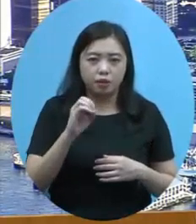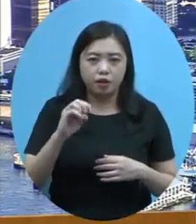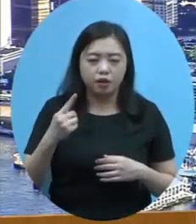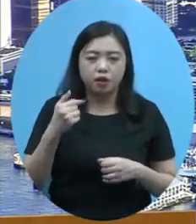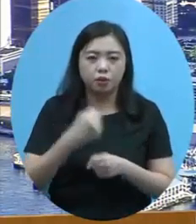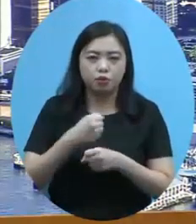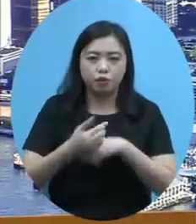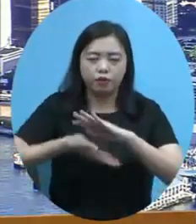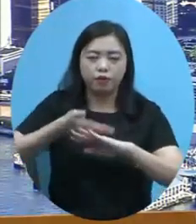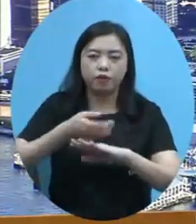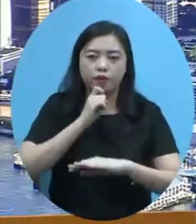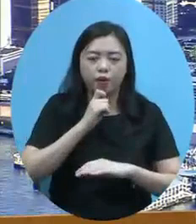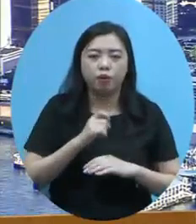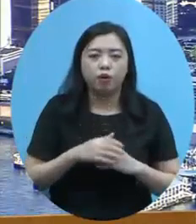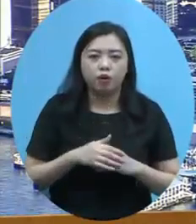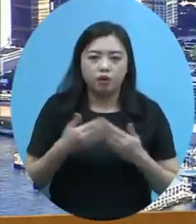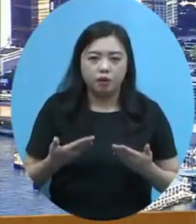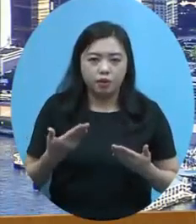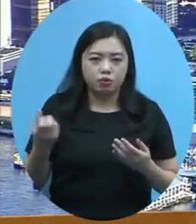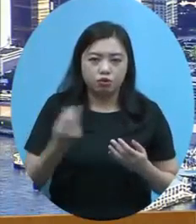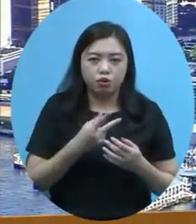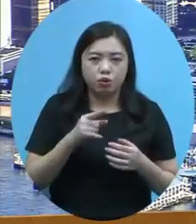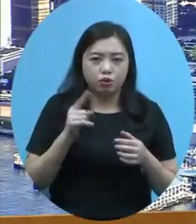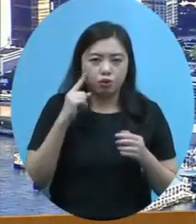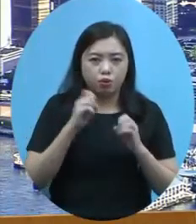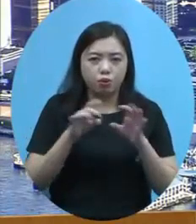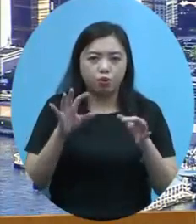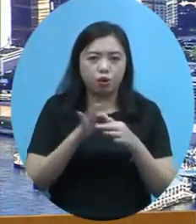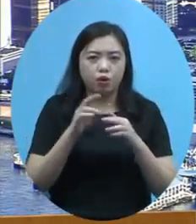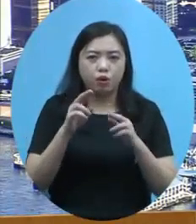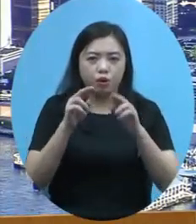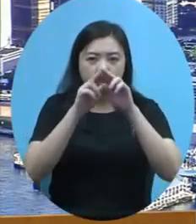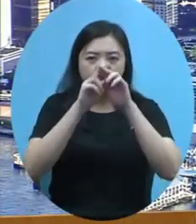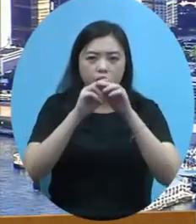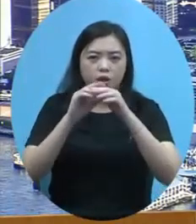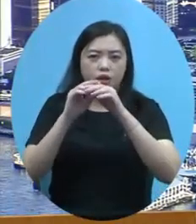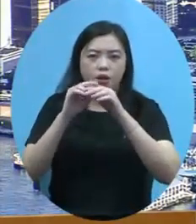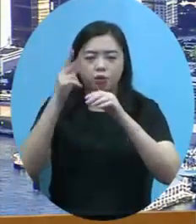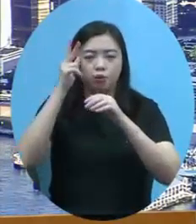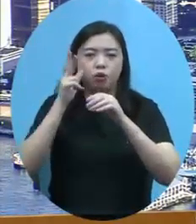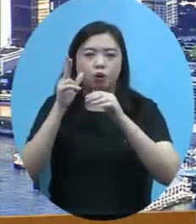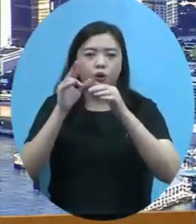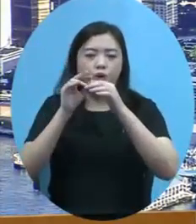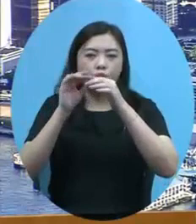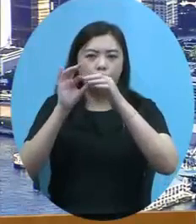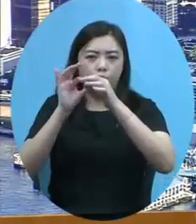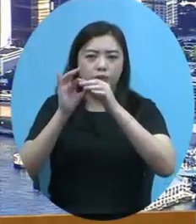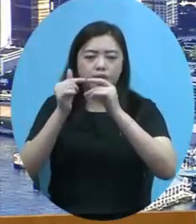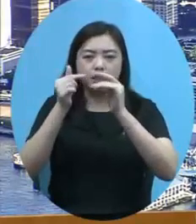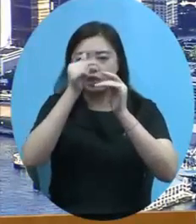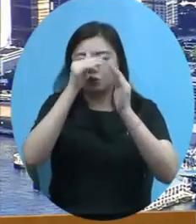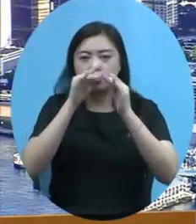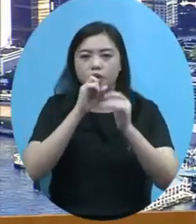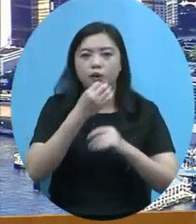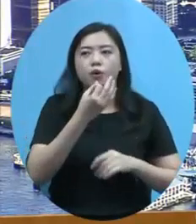回工作崗位了。另外，今日都想去公布翻聯合醫院咧，有3名嘅護士同埋1名嘅支援人員